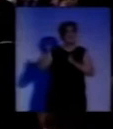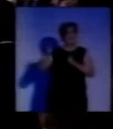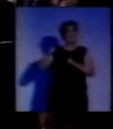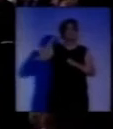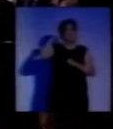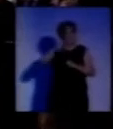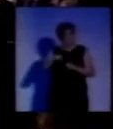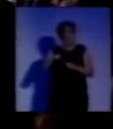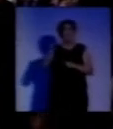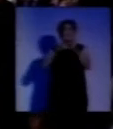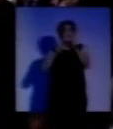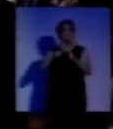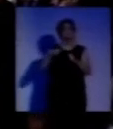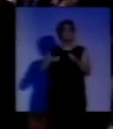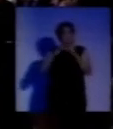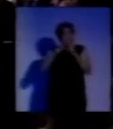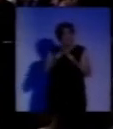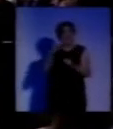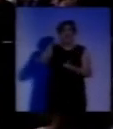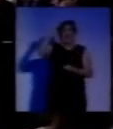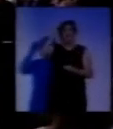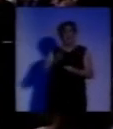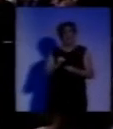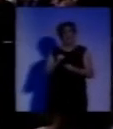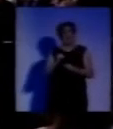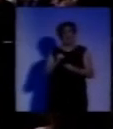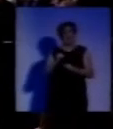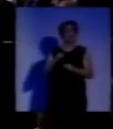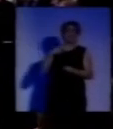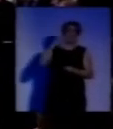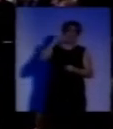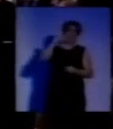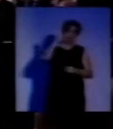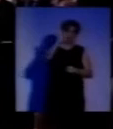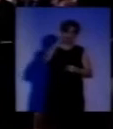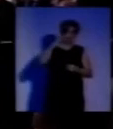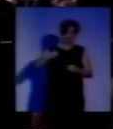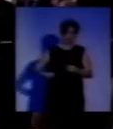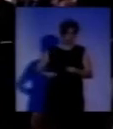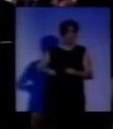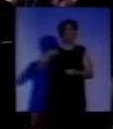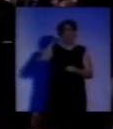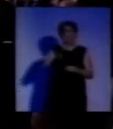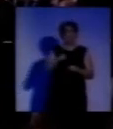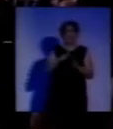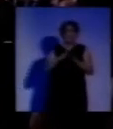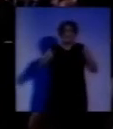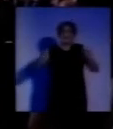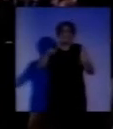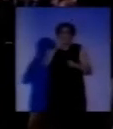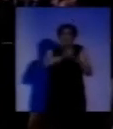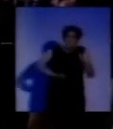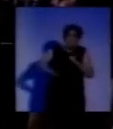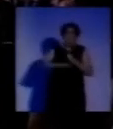πιστωτές μας θα συμβάλλουν με χαμηλότερους δημοσιονομικούς στόχους. Και δύο είναι τα πεδία που